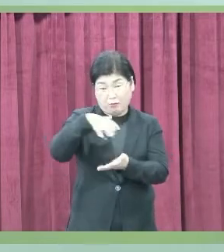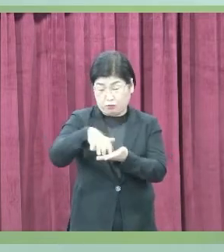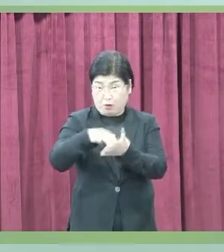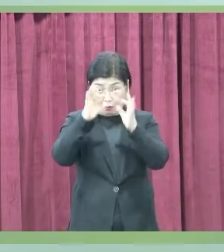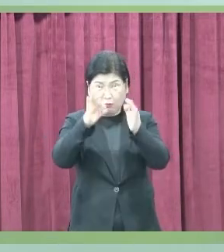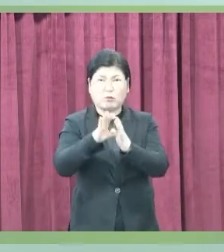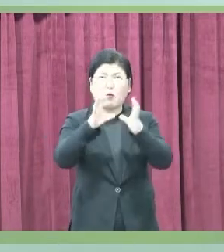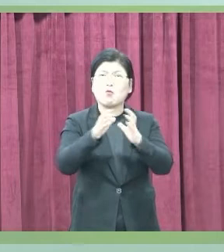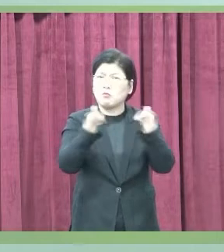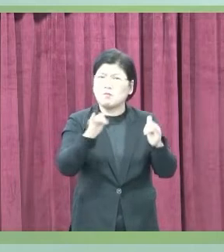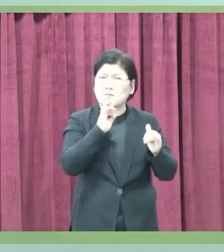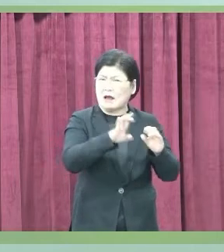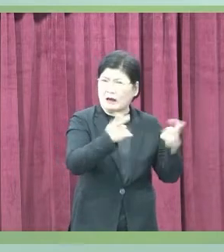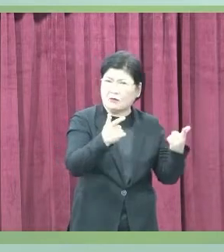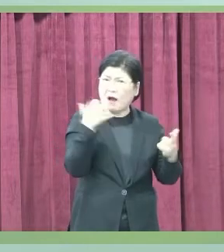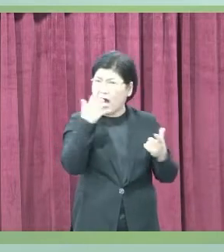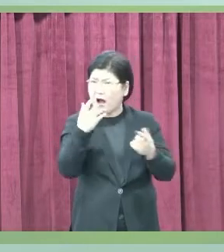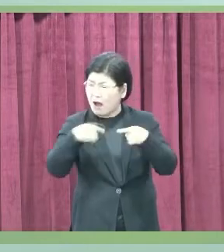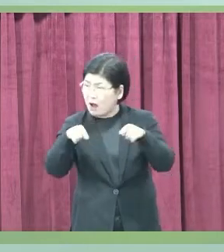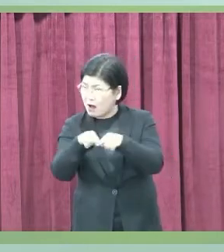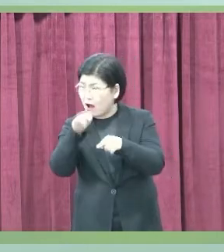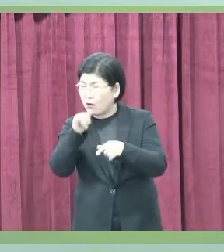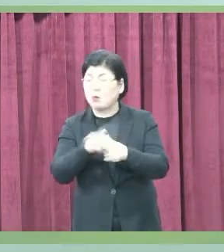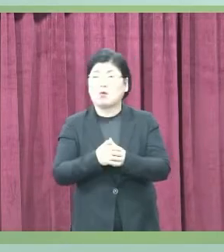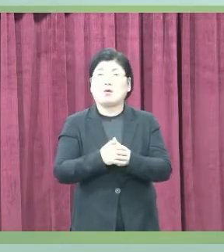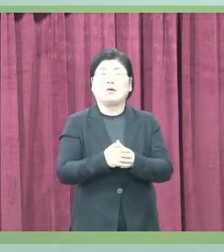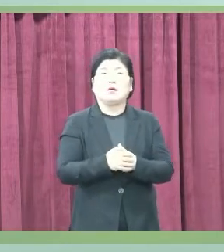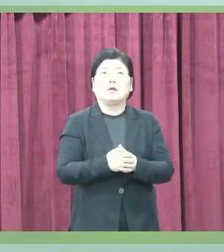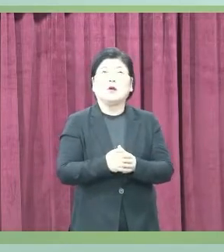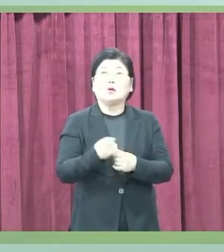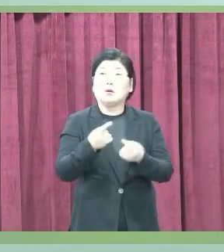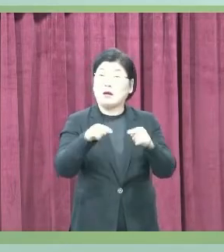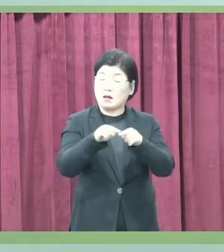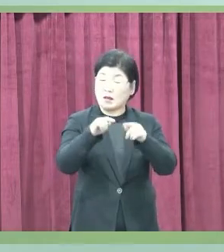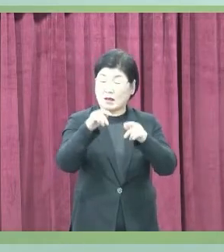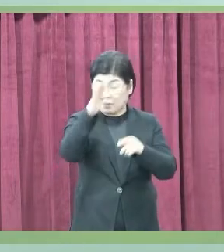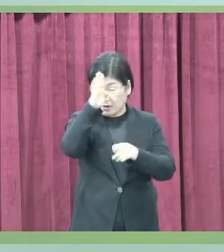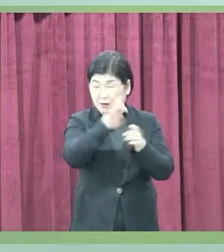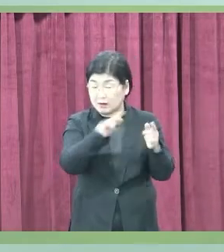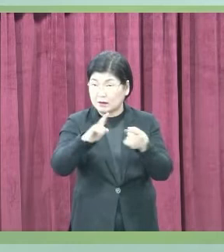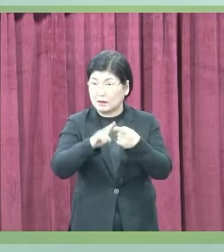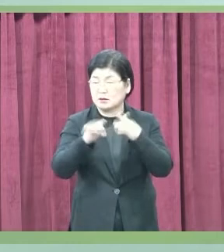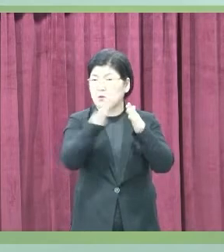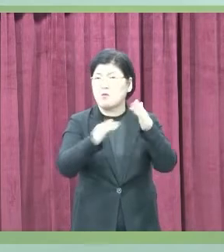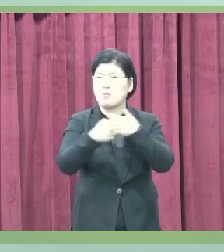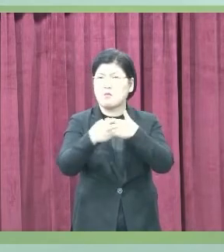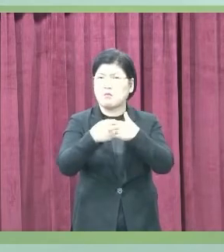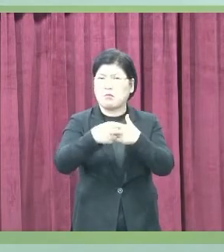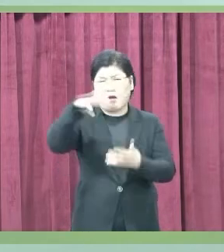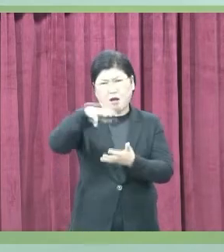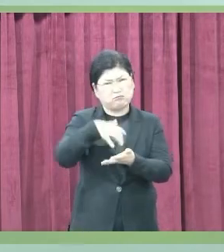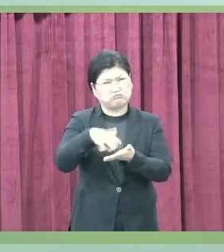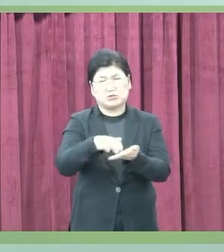대상의 통계가 아니라 비장애인 대상으로 다시 낸 거고 장애인하고 비장애인 동반 질환에 대한 통계는 건보공단에서 내지 않고 있습니다. 그런데